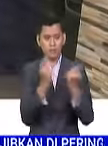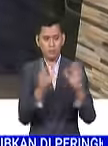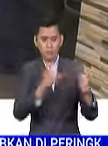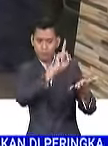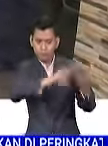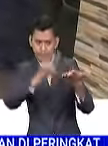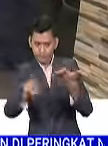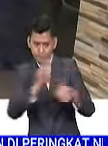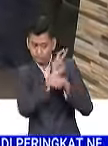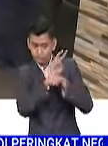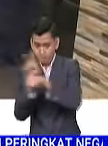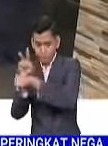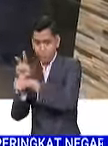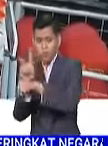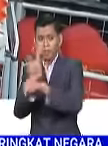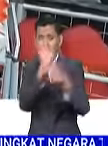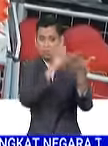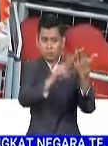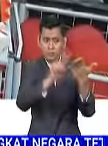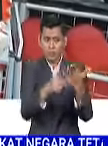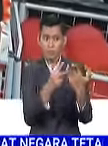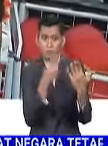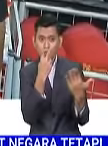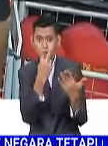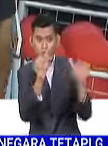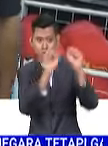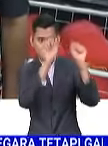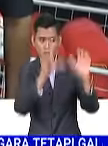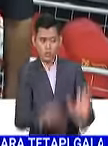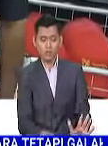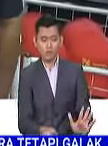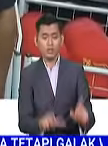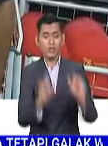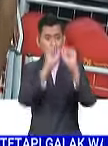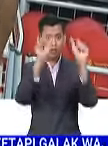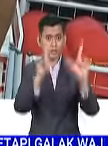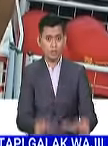pemeriksaan secara rawak termasuk memeriksa sijil vaksinasi terhadap pengunjung.